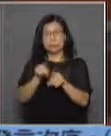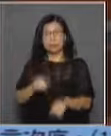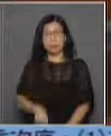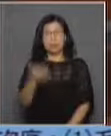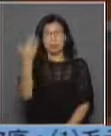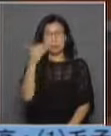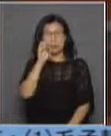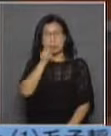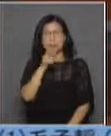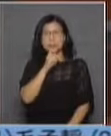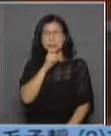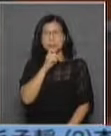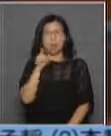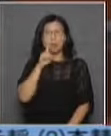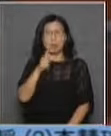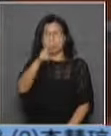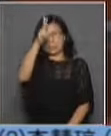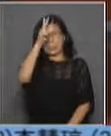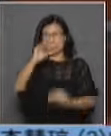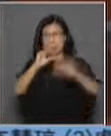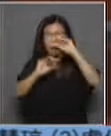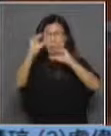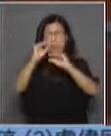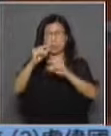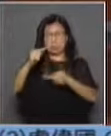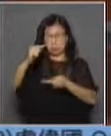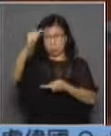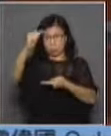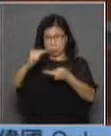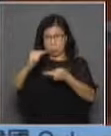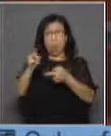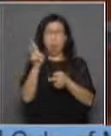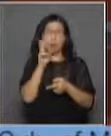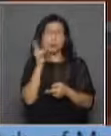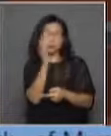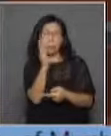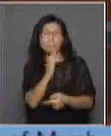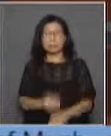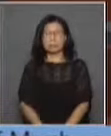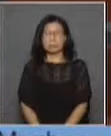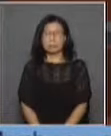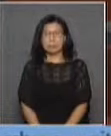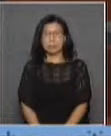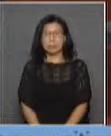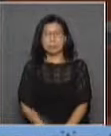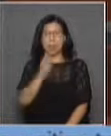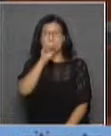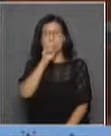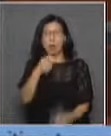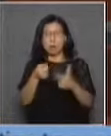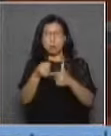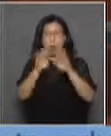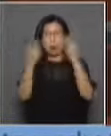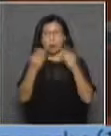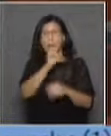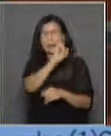陣時候就覺得，咦，同短裝好似喎。是吗？我当时已经高啊，即是这个的大声公开要求廉署